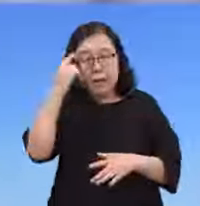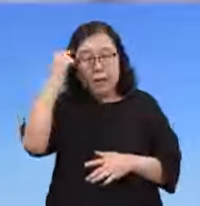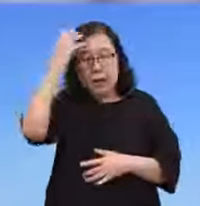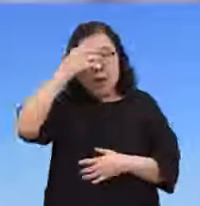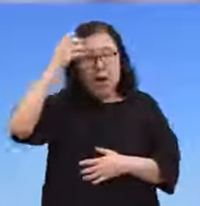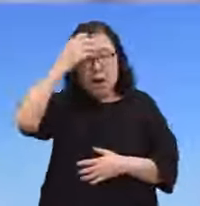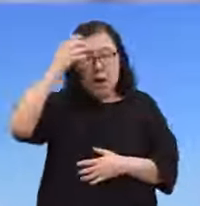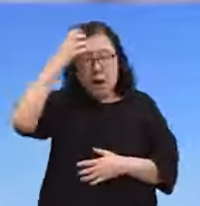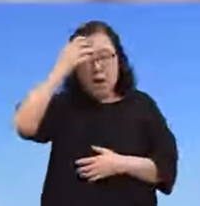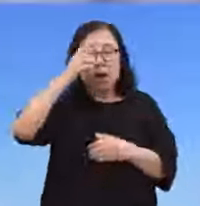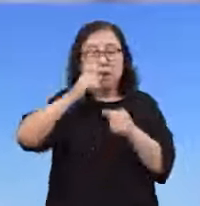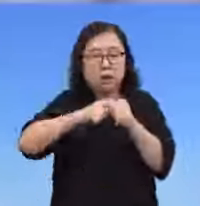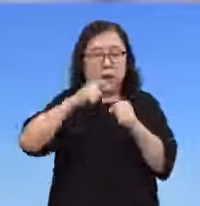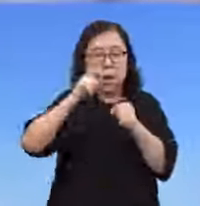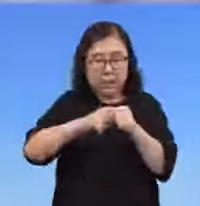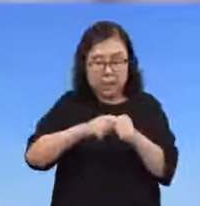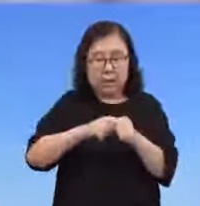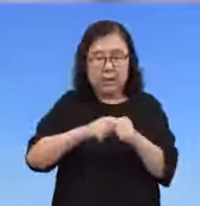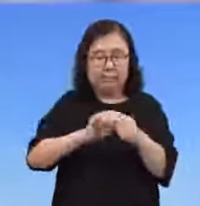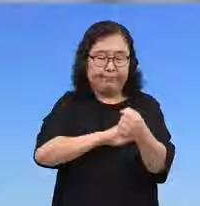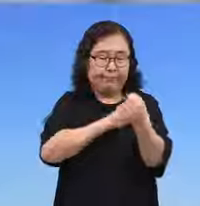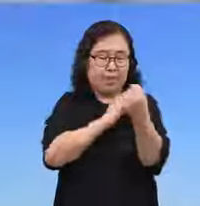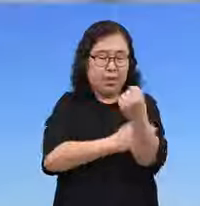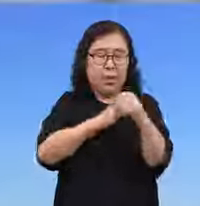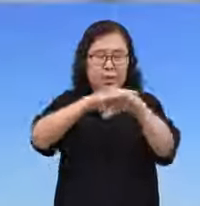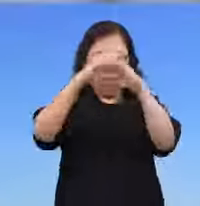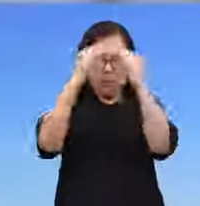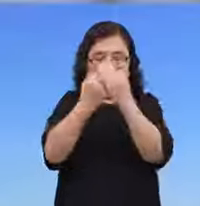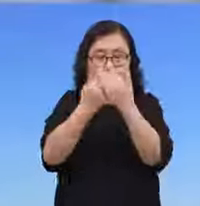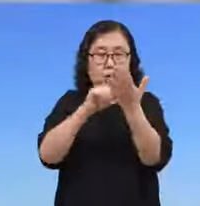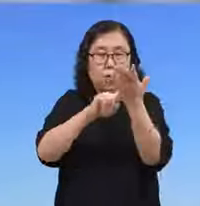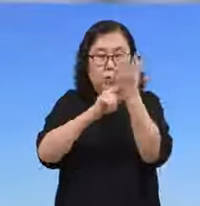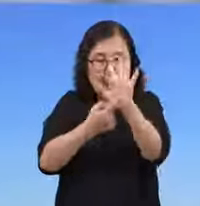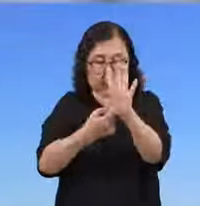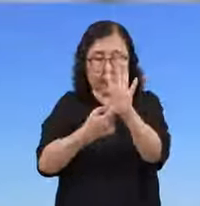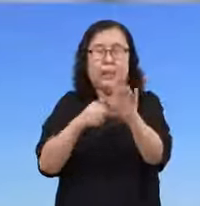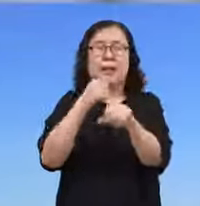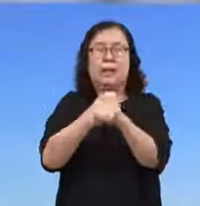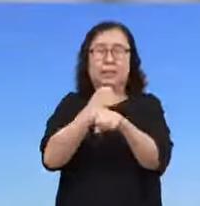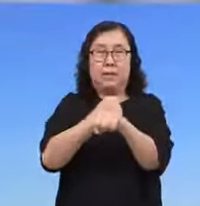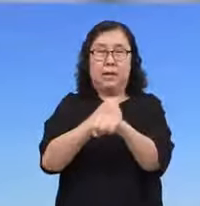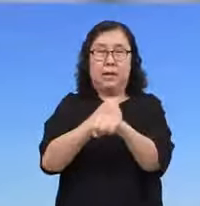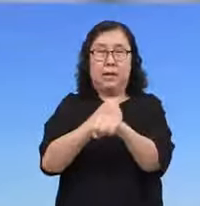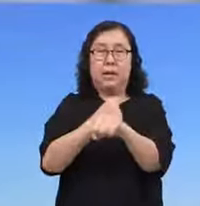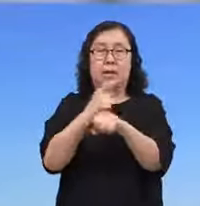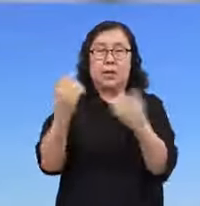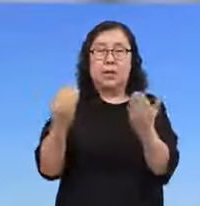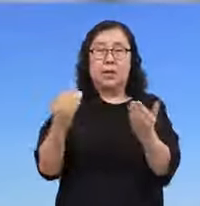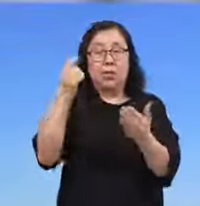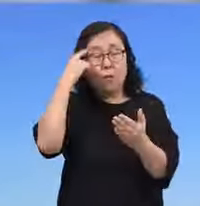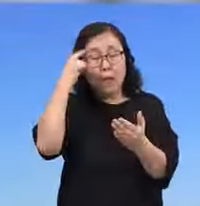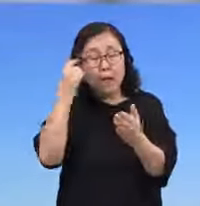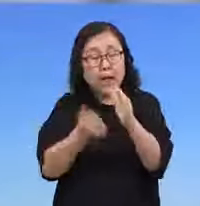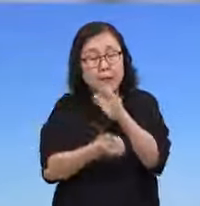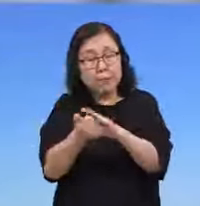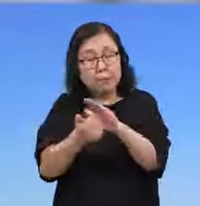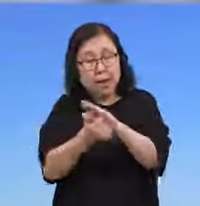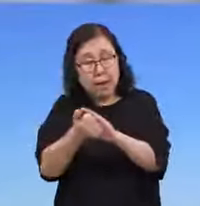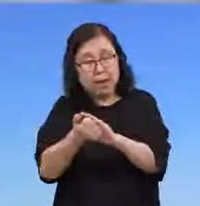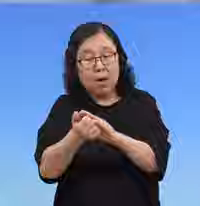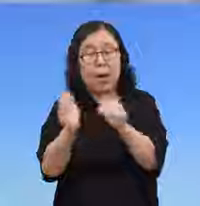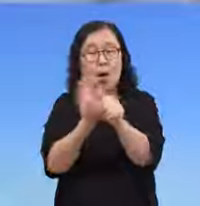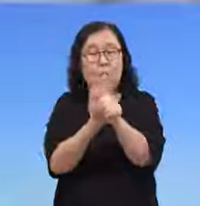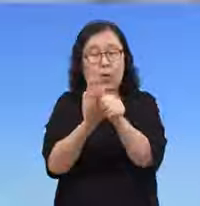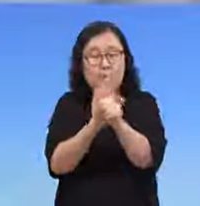다 드러나게 만드신 사건이라고 저는 생각을 하는데요, 이게 왜 우리에게 위로가 되고 희망이 되는지 아십니까?